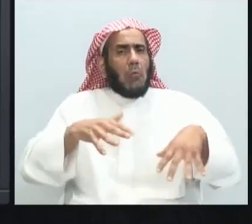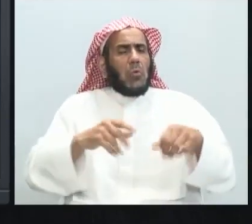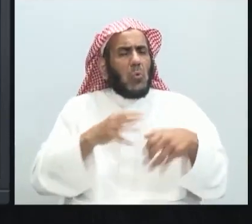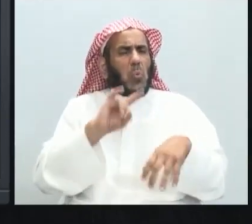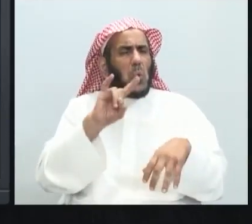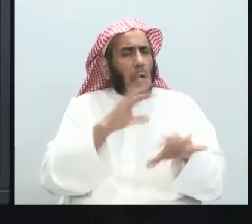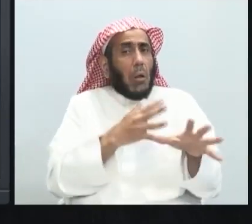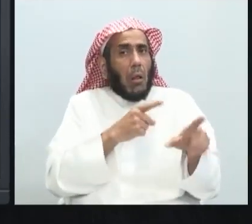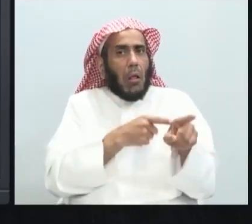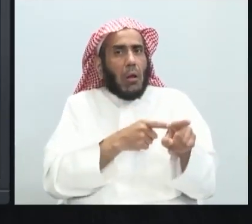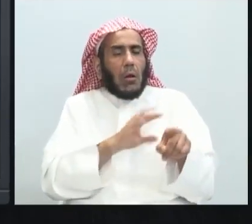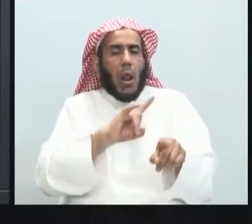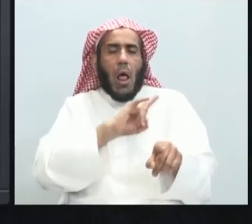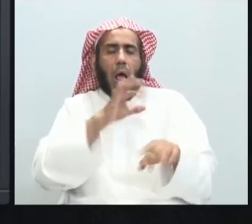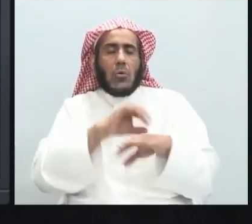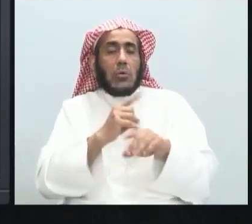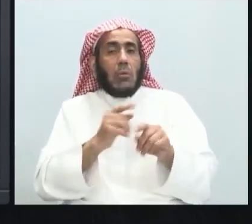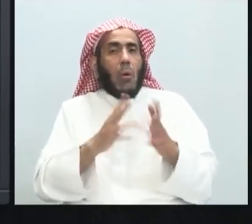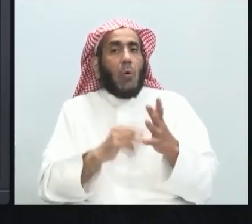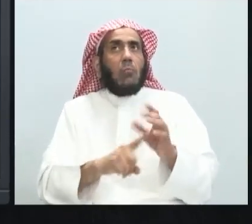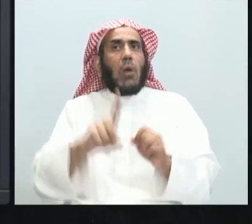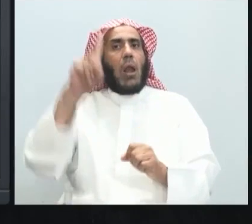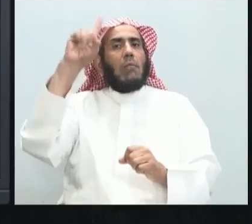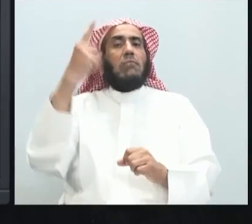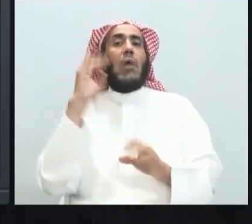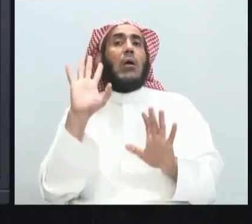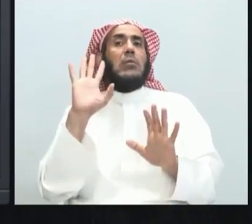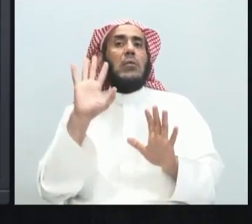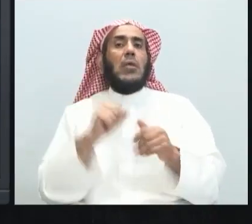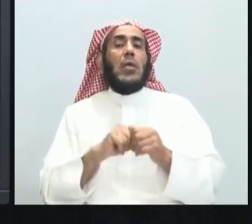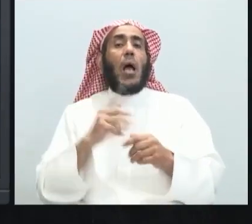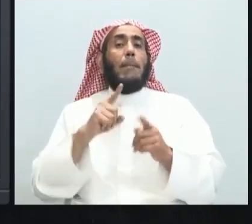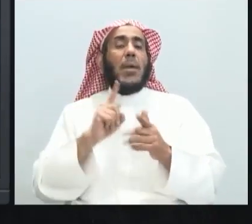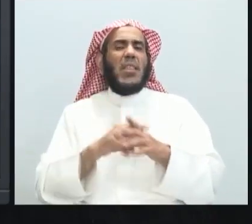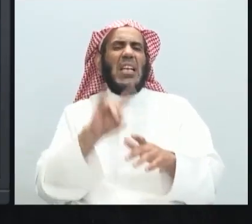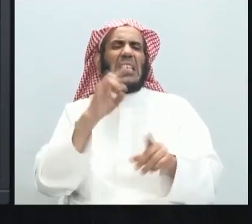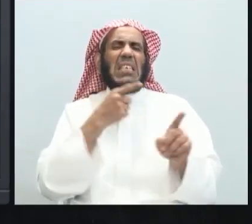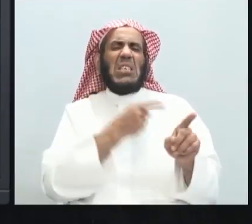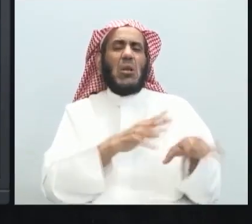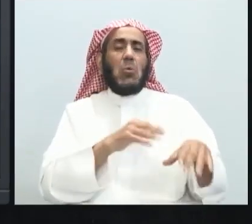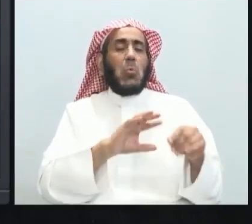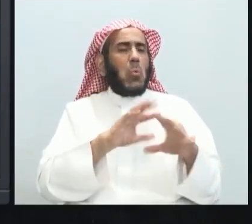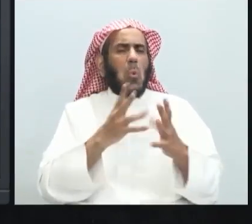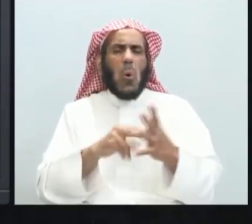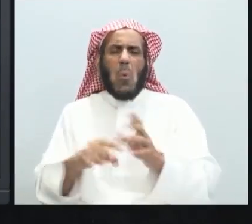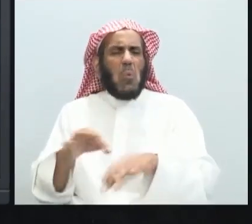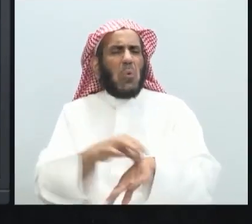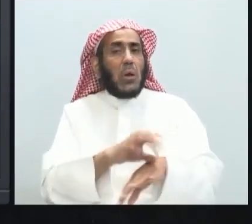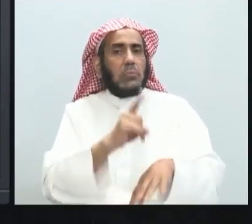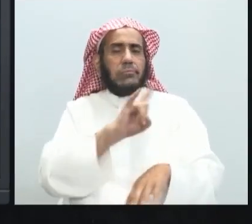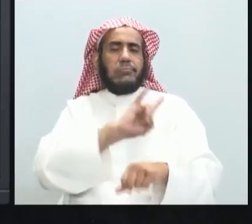الشياطين ولا يجوز للانسان ان يخاف الا من الله سبحانه وتعالى انما ذلكم الشيطان يخوف اولياءه فلا